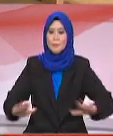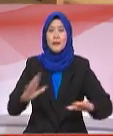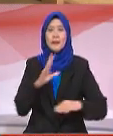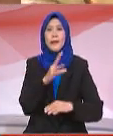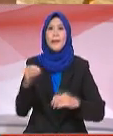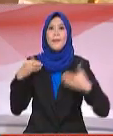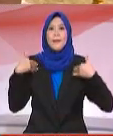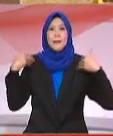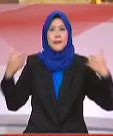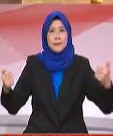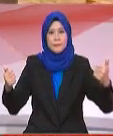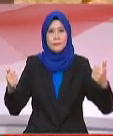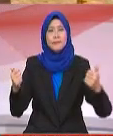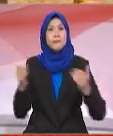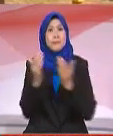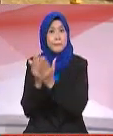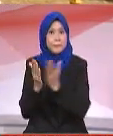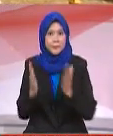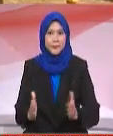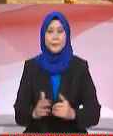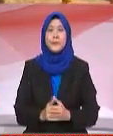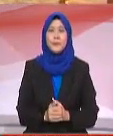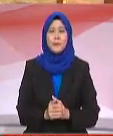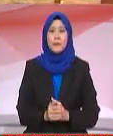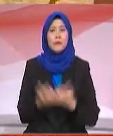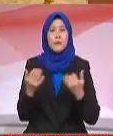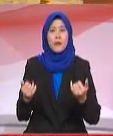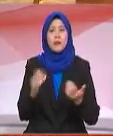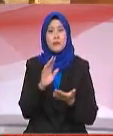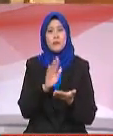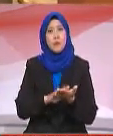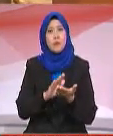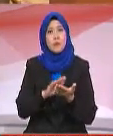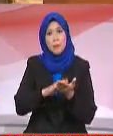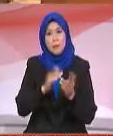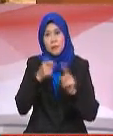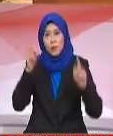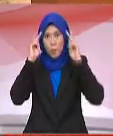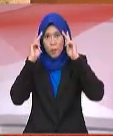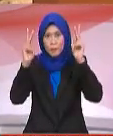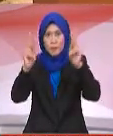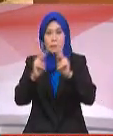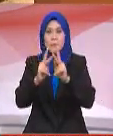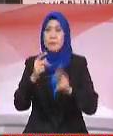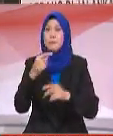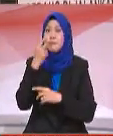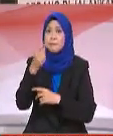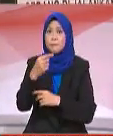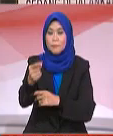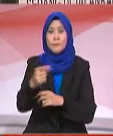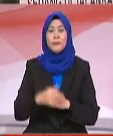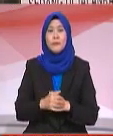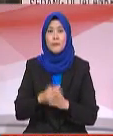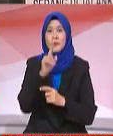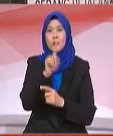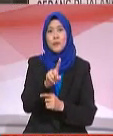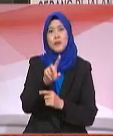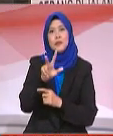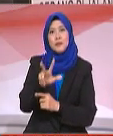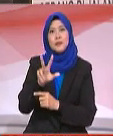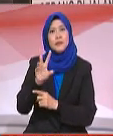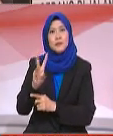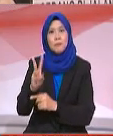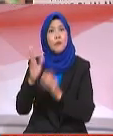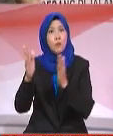calon. Pengetua Sekolah Menengah Sains Sultan Haji Ahmad Shah Kuantan Mazlan Sario berkata 136